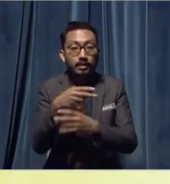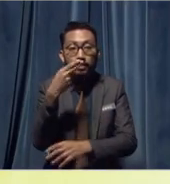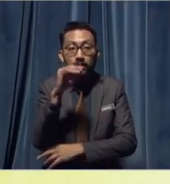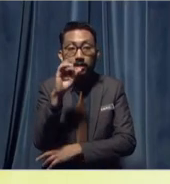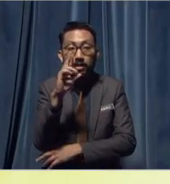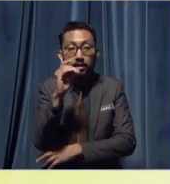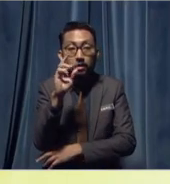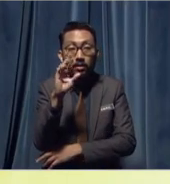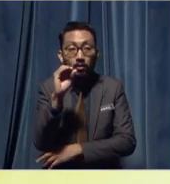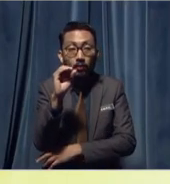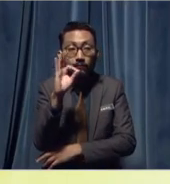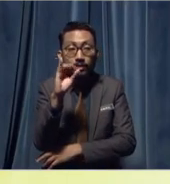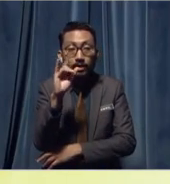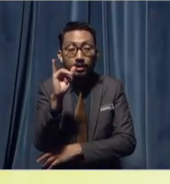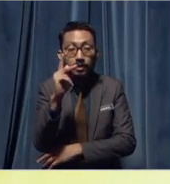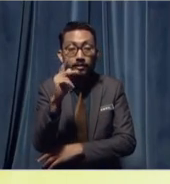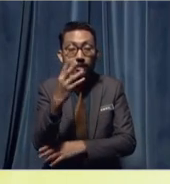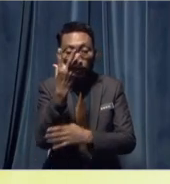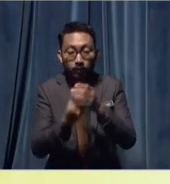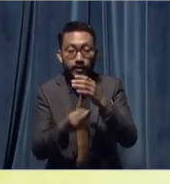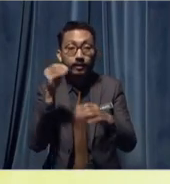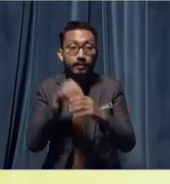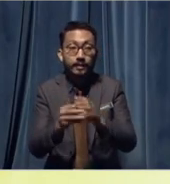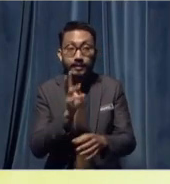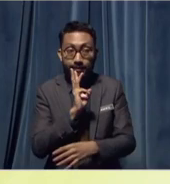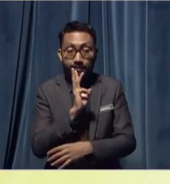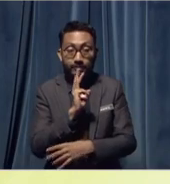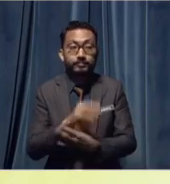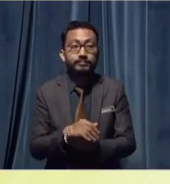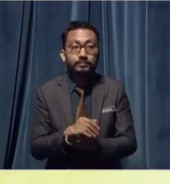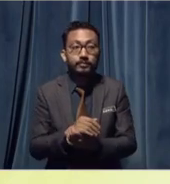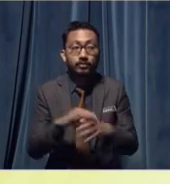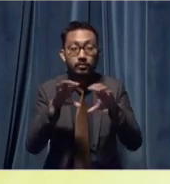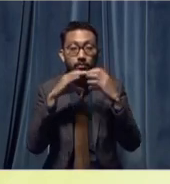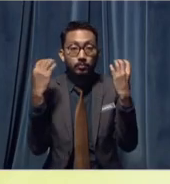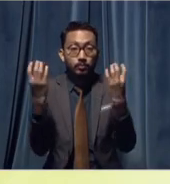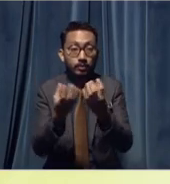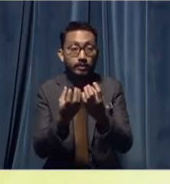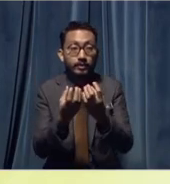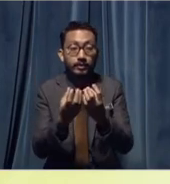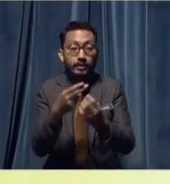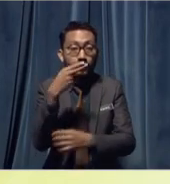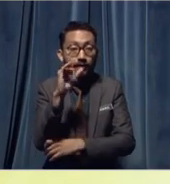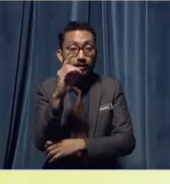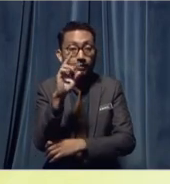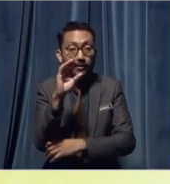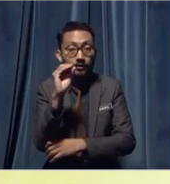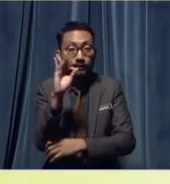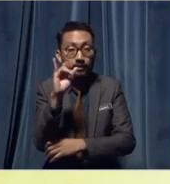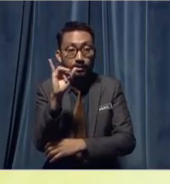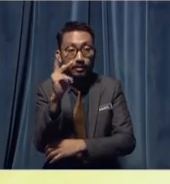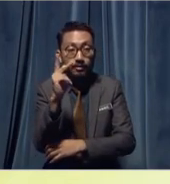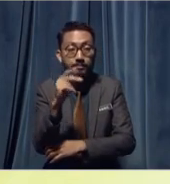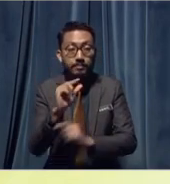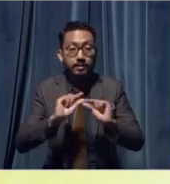bahagian hidrofilik larut dalam air. Kumpulan hidrofilik bergerak antara